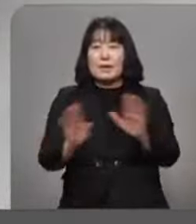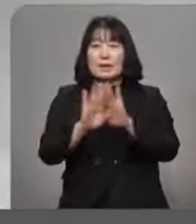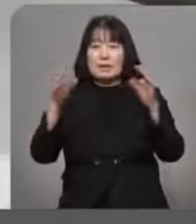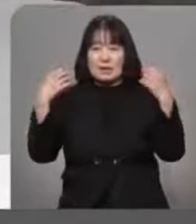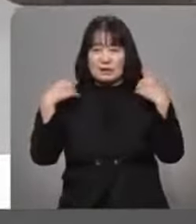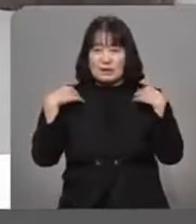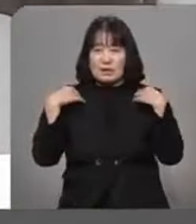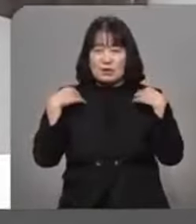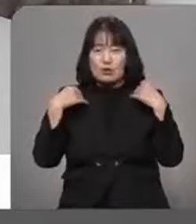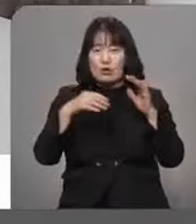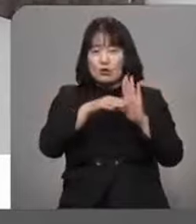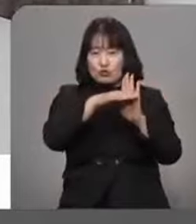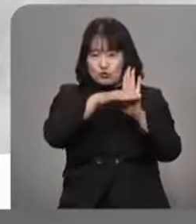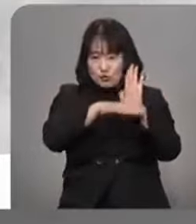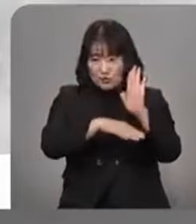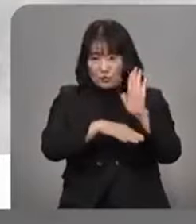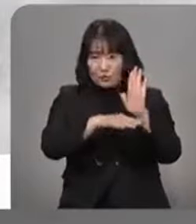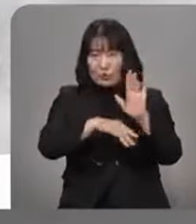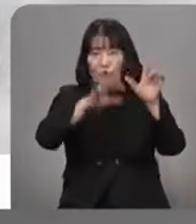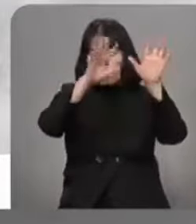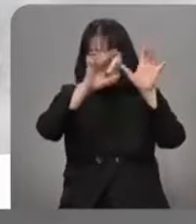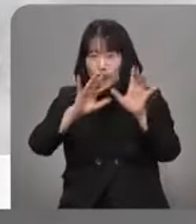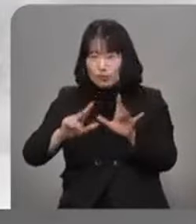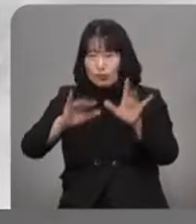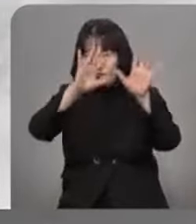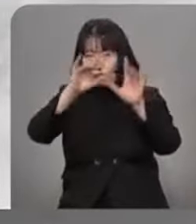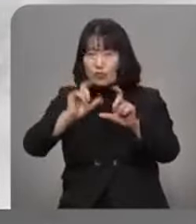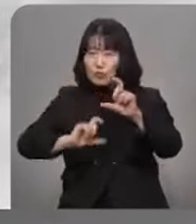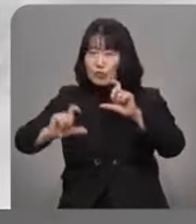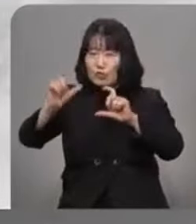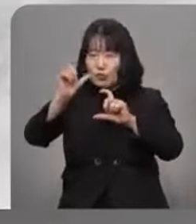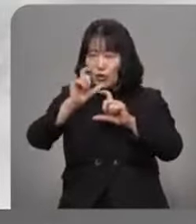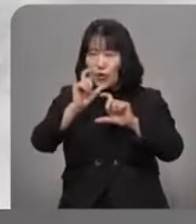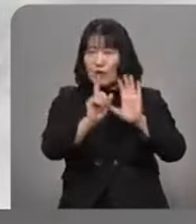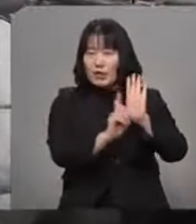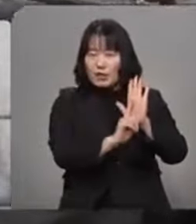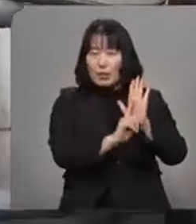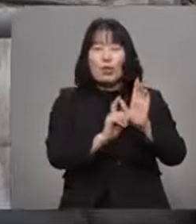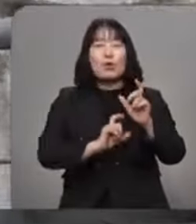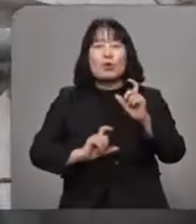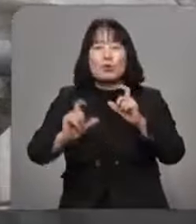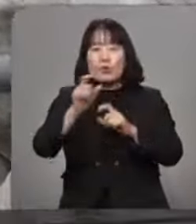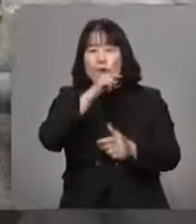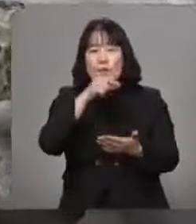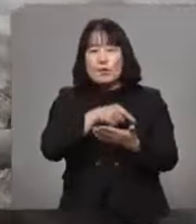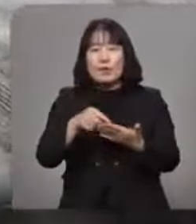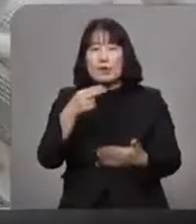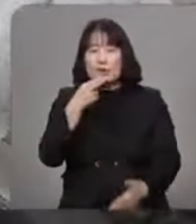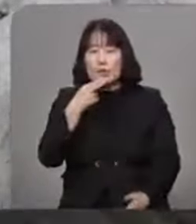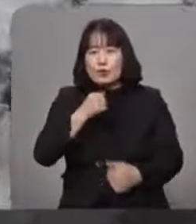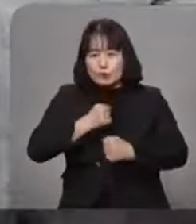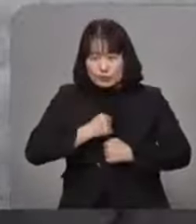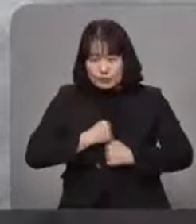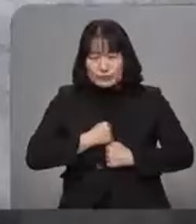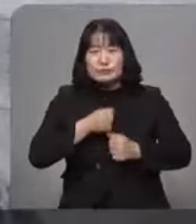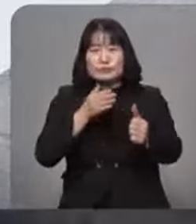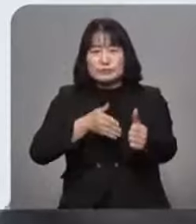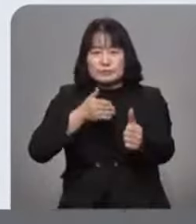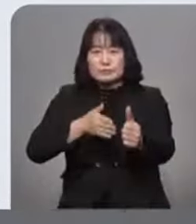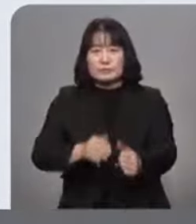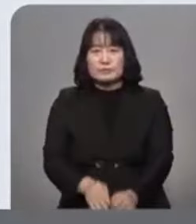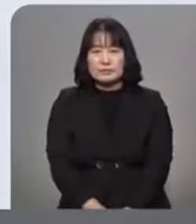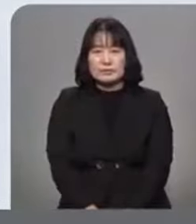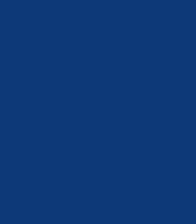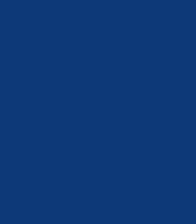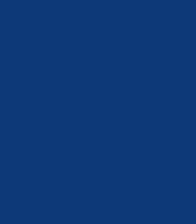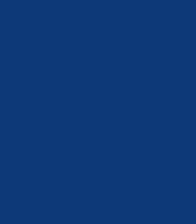강원지방기상청은 강원 중남부 지역엔 눈이 더 내릴 수 있다며 추가 피해를 입지 않도록 주의를 당부했습니다. KBS 뉴스 김은영입니다.